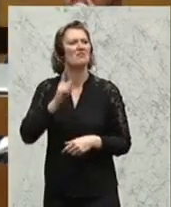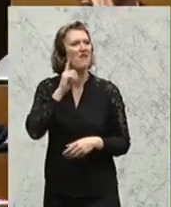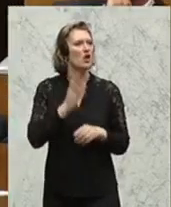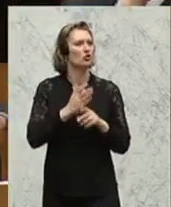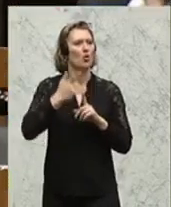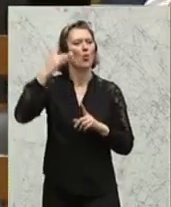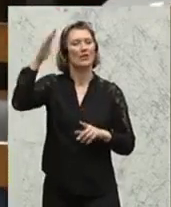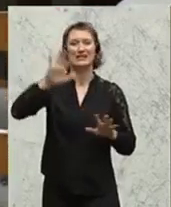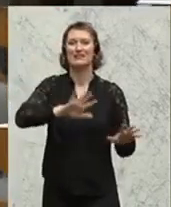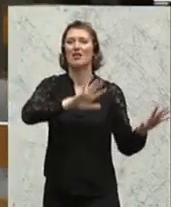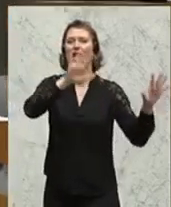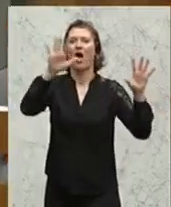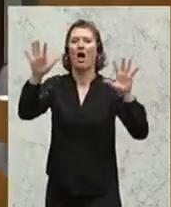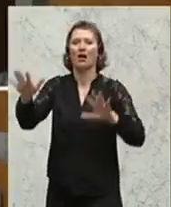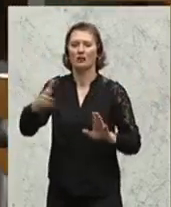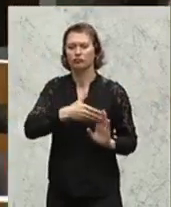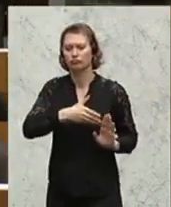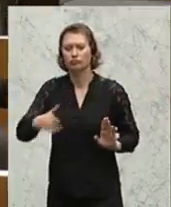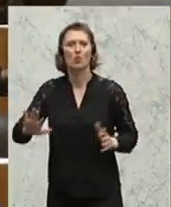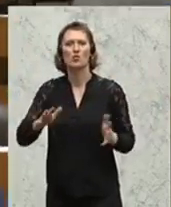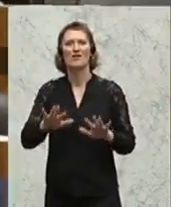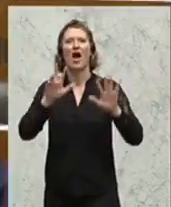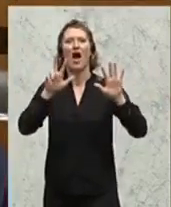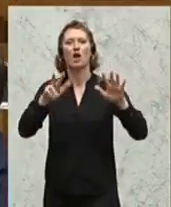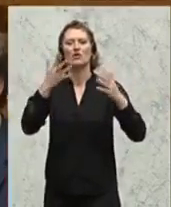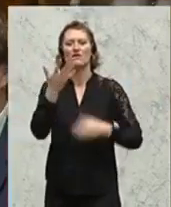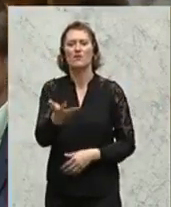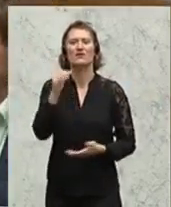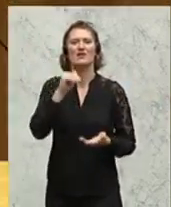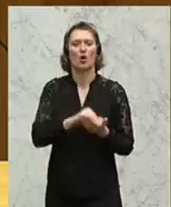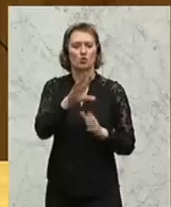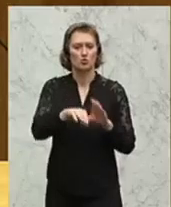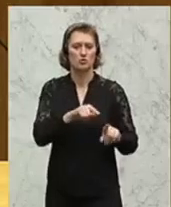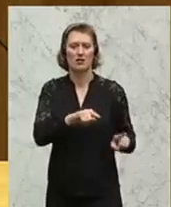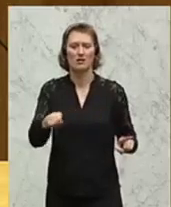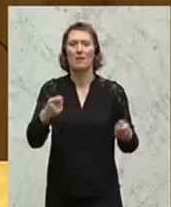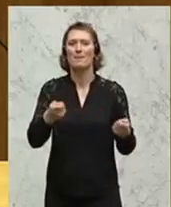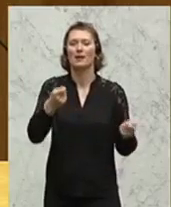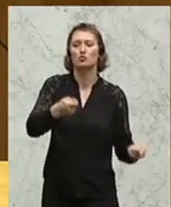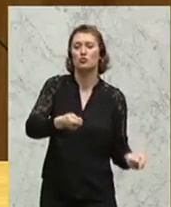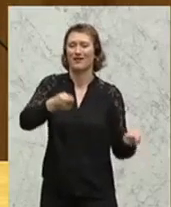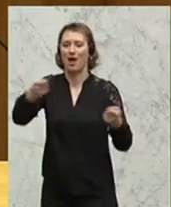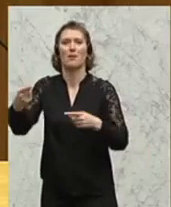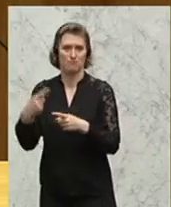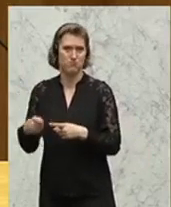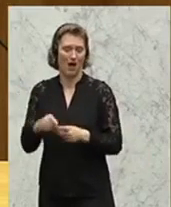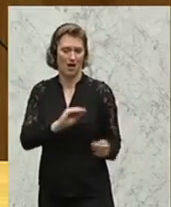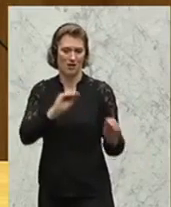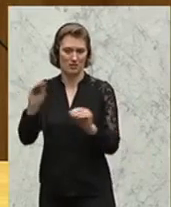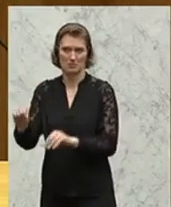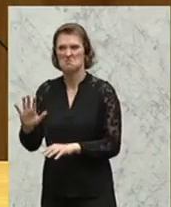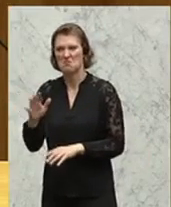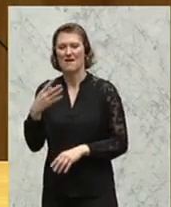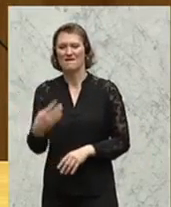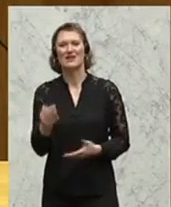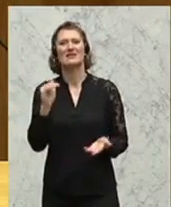in den nächsten 10 Jahren ungefähr 58.000 Unternehmen in Österreich zur Betriebsübergabe anstehen. Davon